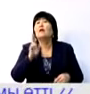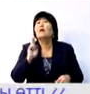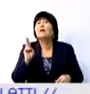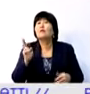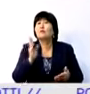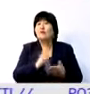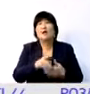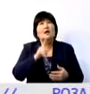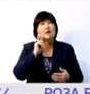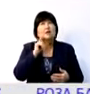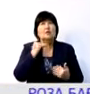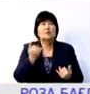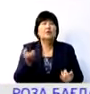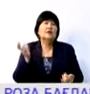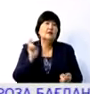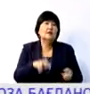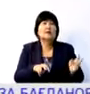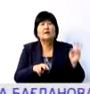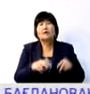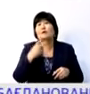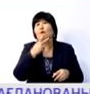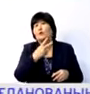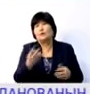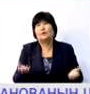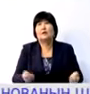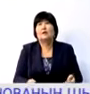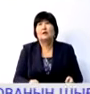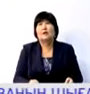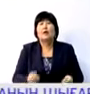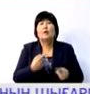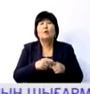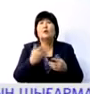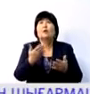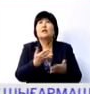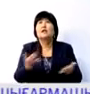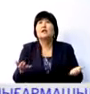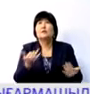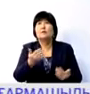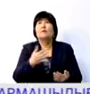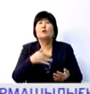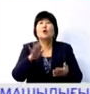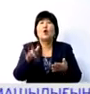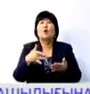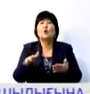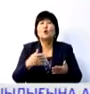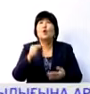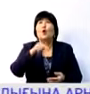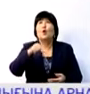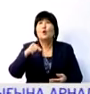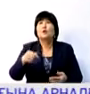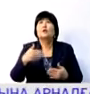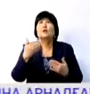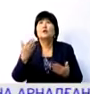а жастар болса мына жерге келіп мектептің балдары осылай көреді. Мына заттардың ішінде менің шотыма шейін, ручкама шейін,